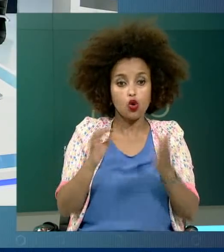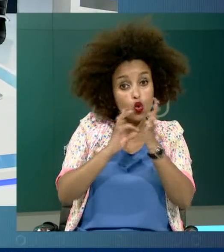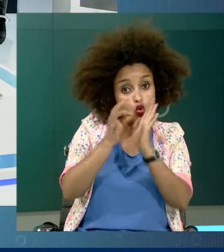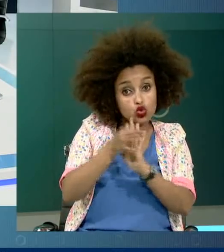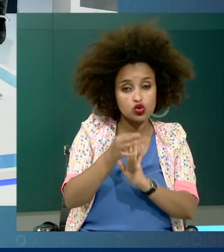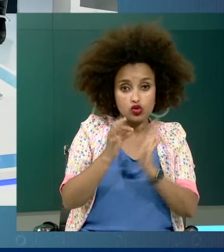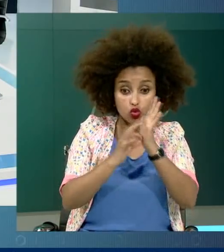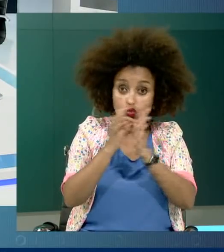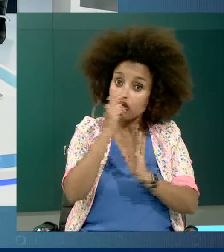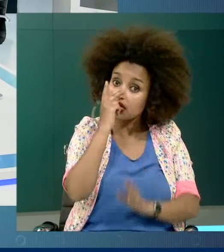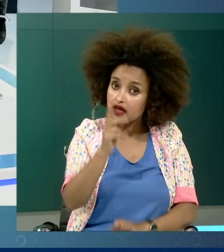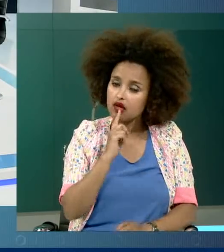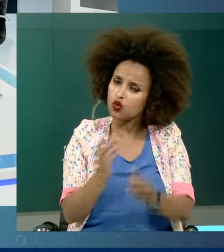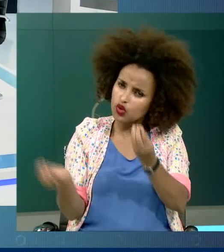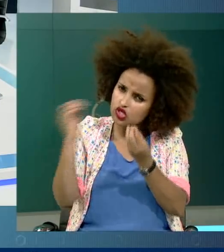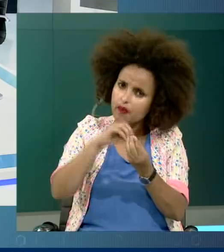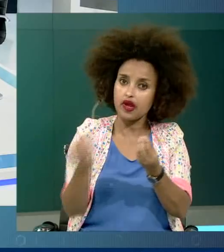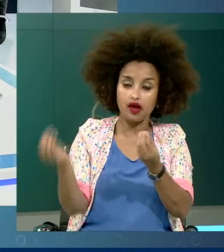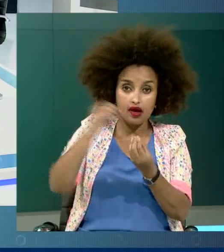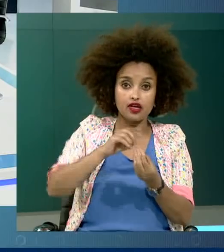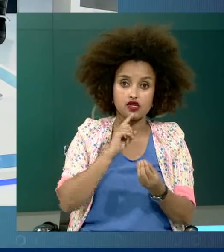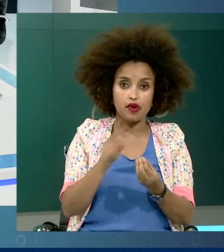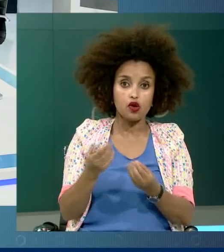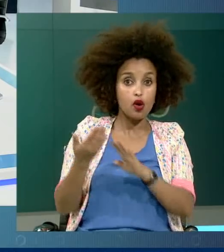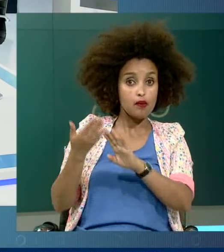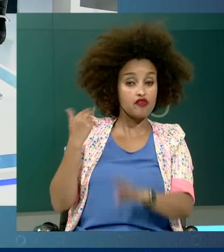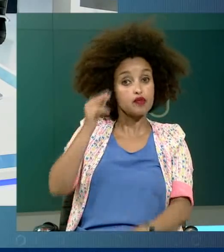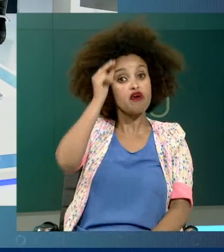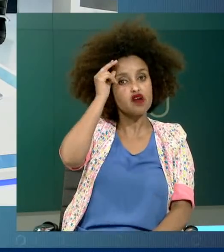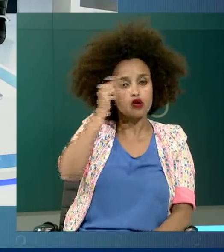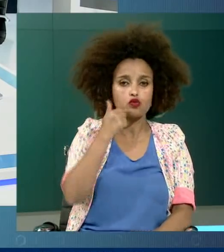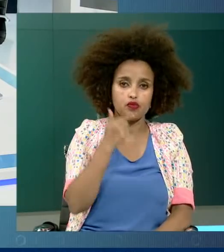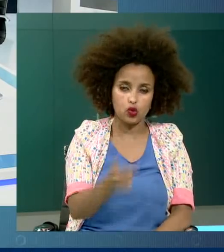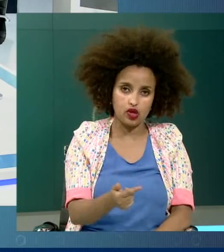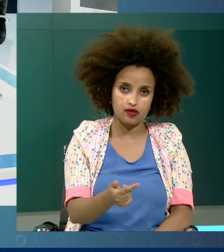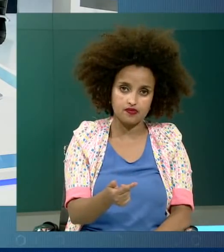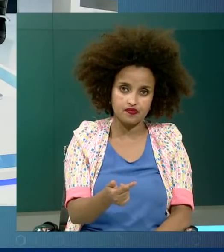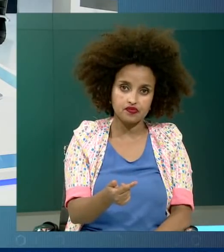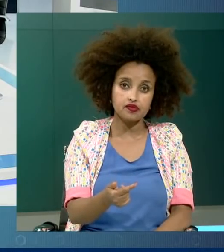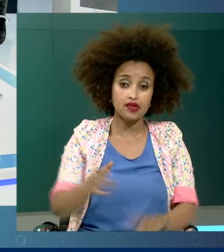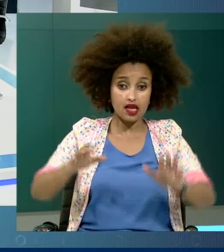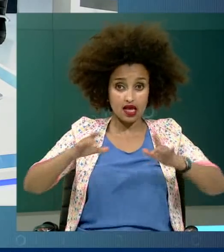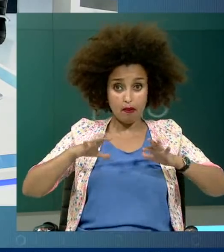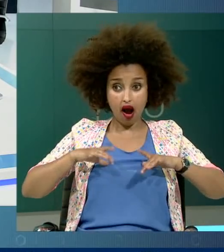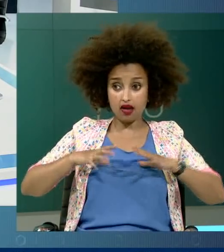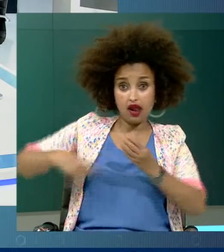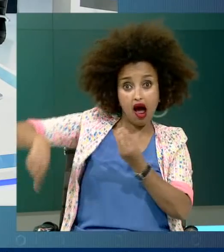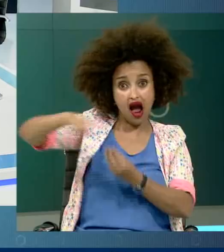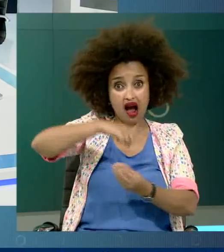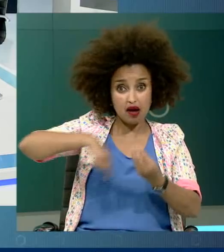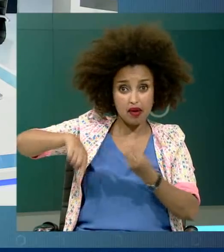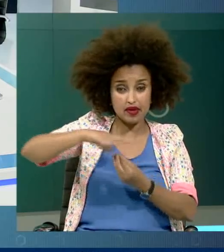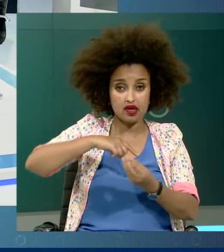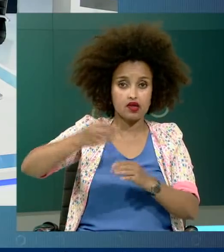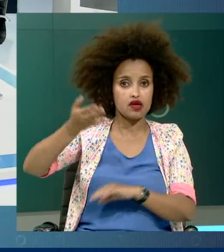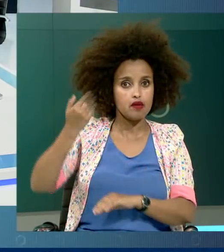ነው፣ ከእለት ወደ እለት እየጨመረ ነው። ቅድም በፍቃዱም አንስቶታል። በተለይ በነዛ የበዓል ሰሞናት አካባቢ የነበረው